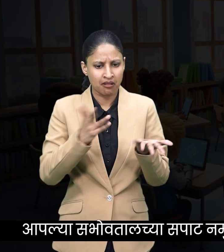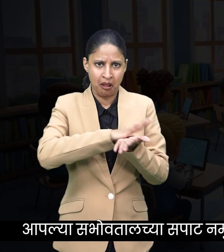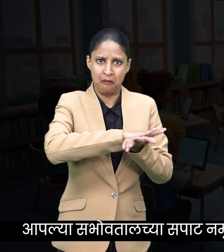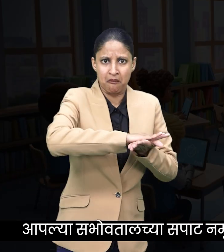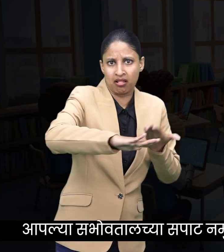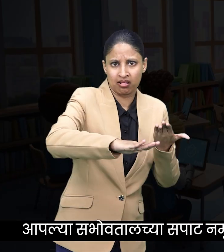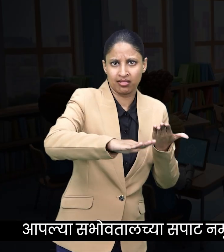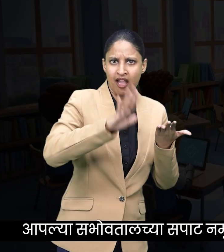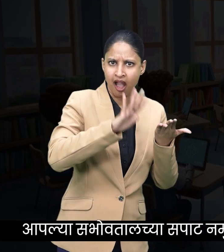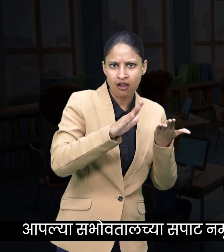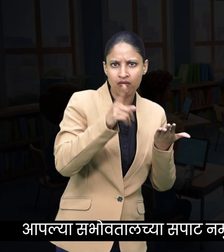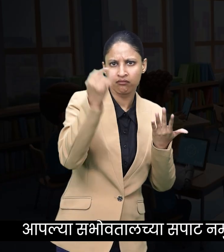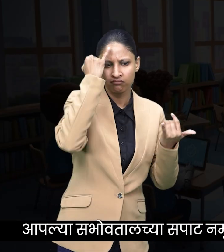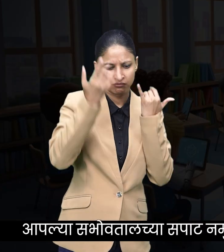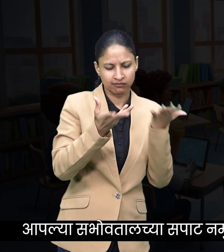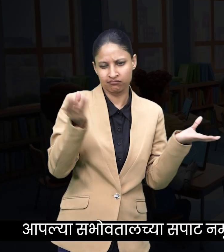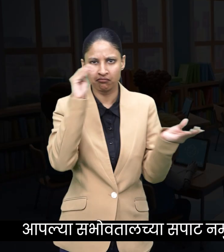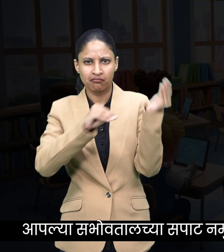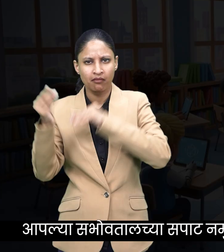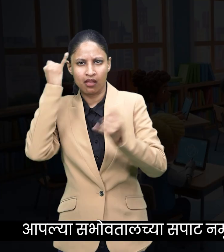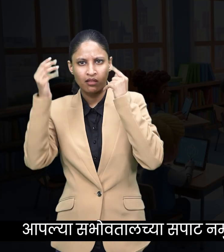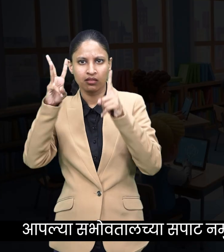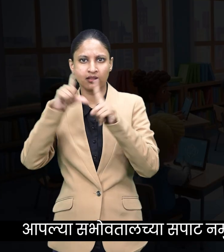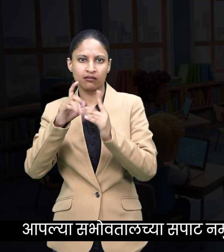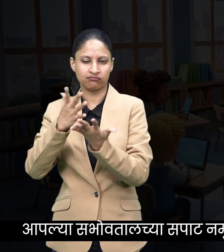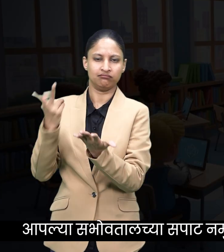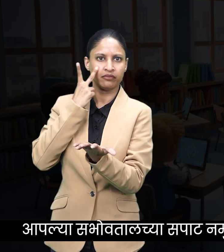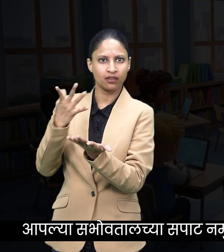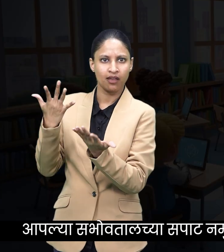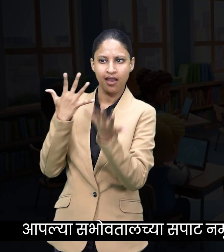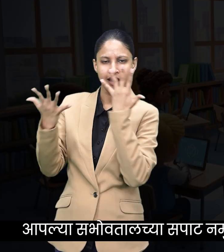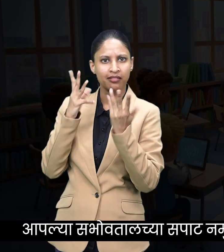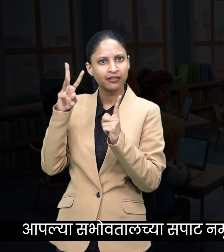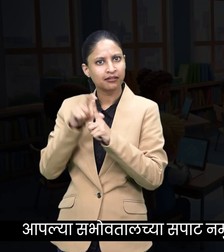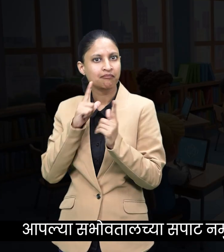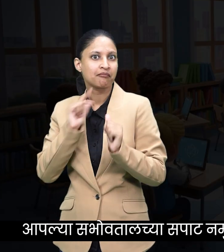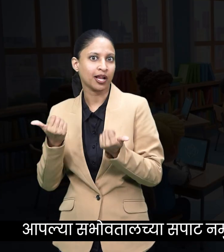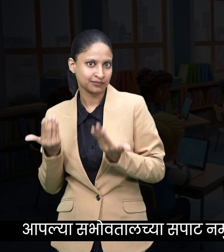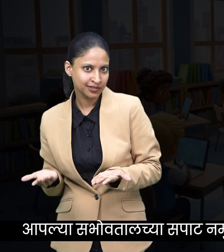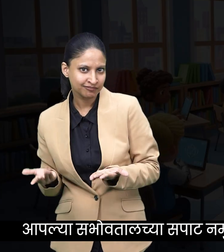आपल्या सभोवतालच्या सपाट नमुन्यांमुळे त्रिमितीय वस्तू कशा तयार होतात ते पहा.